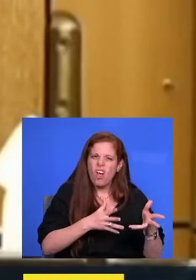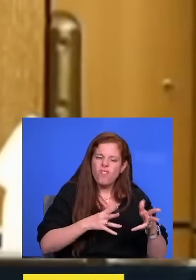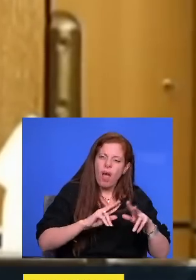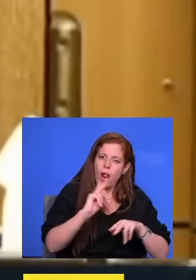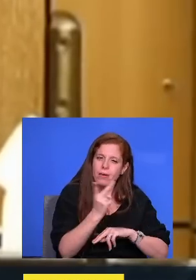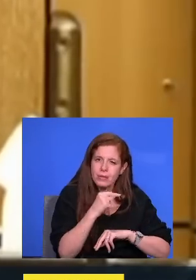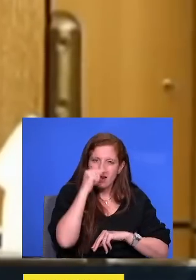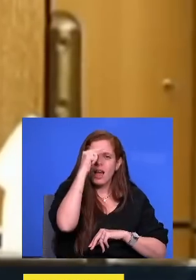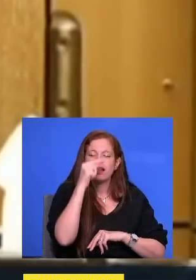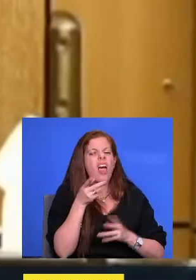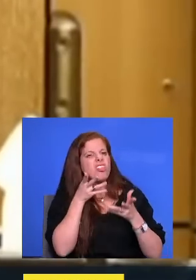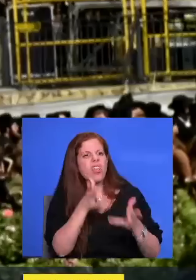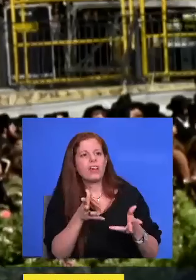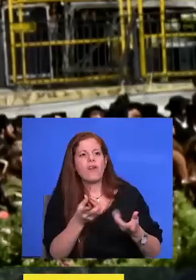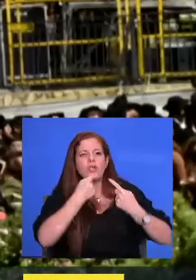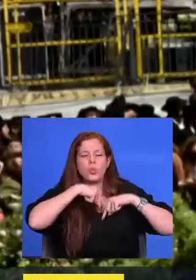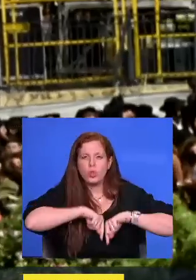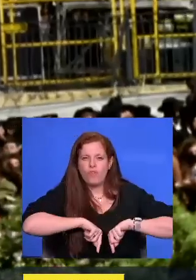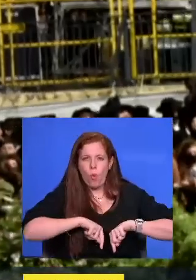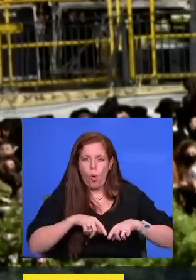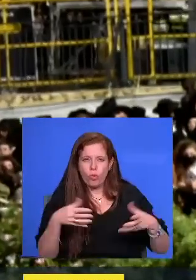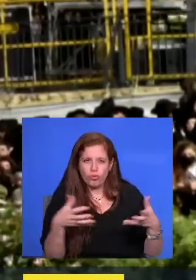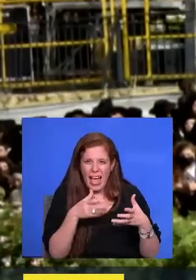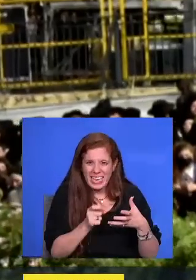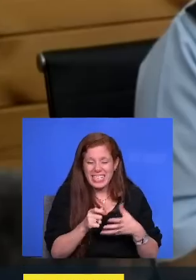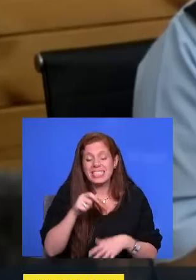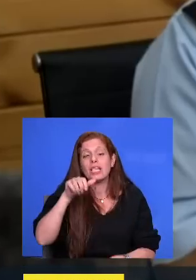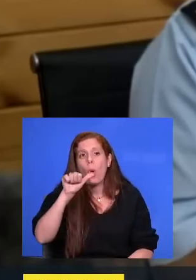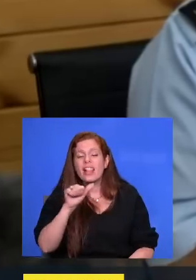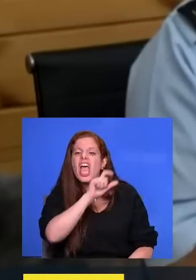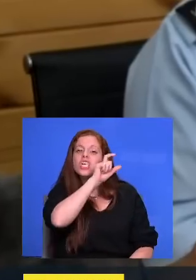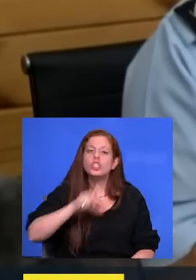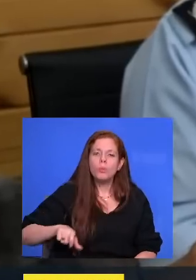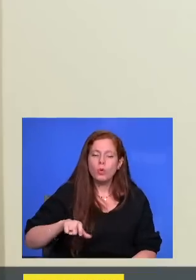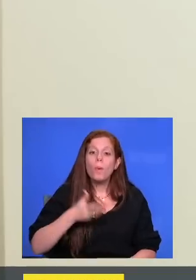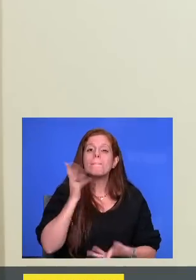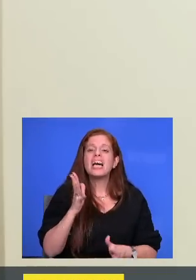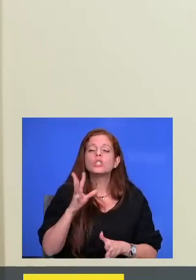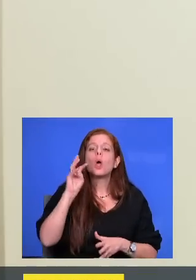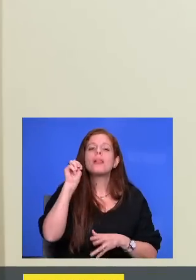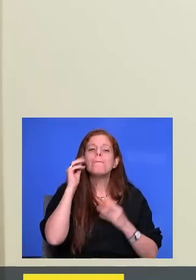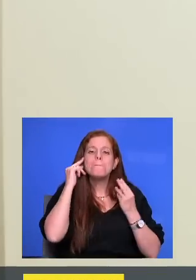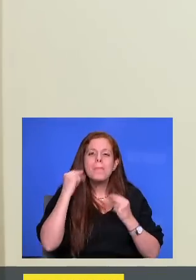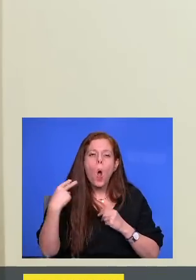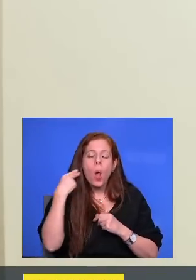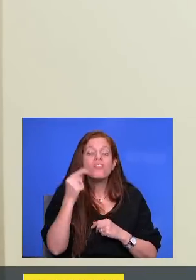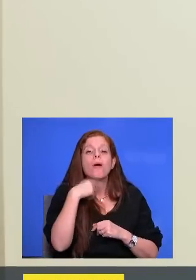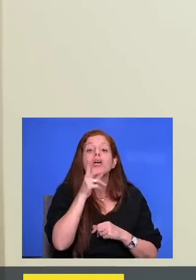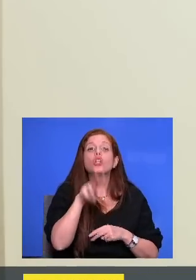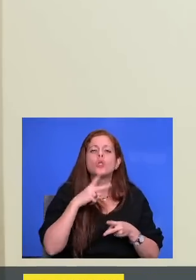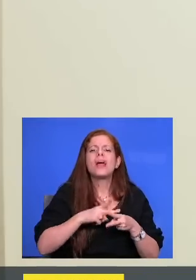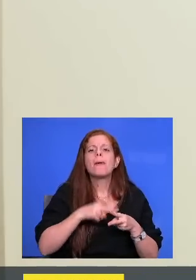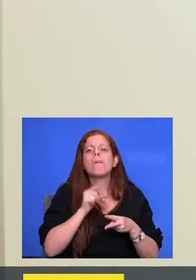לתקוף את יושב ראש הכנסת אוחנה אישית, האשים אותו באסון מירון, ביותו שר לביטחון פנים, וטען שהוא נגוע במחלה.